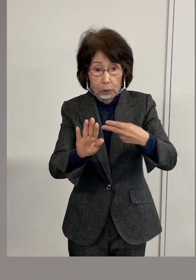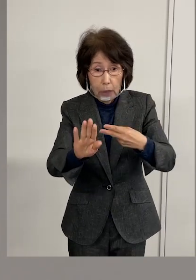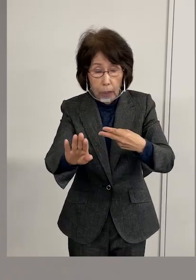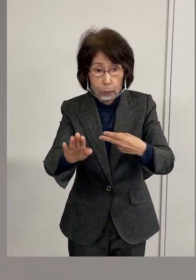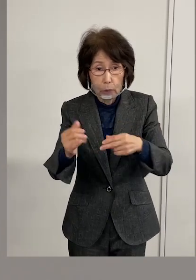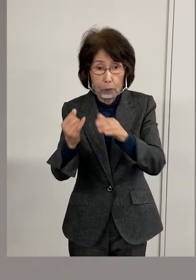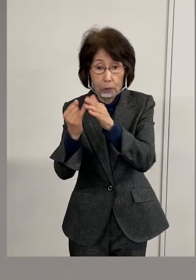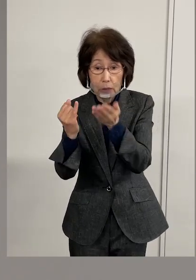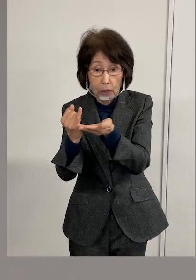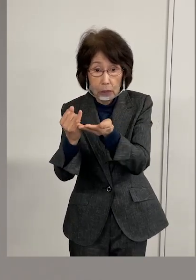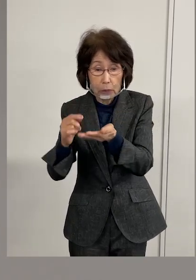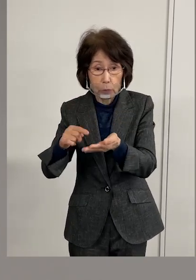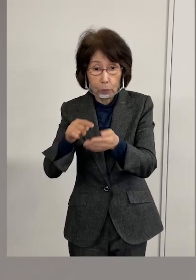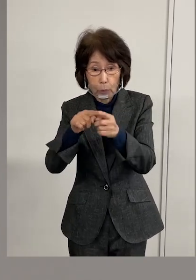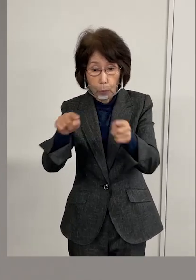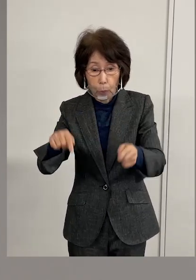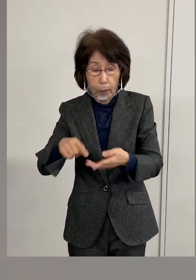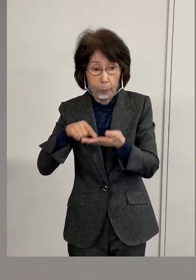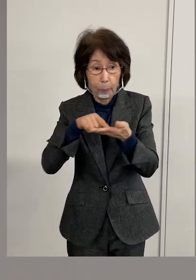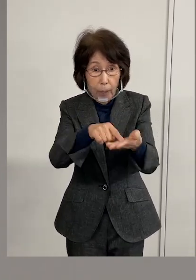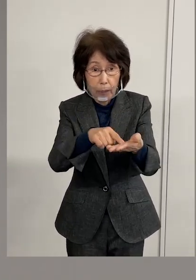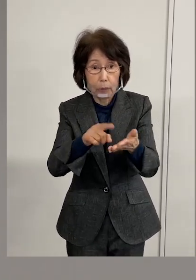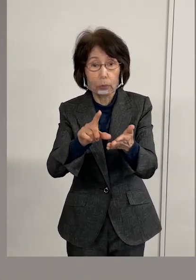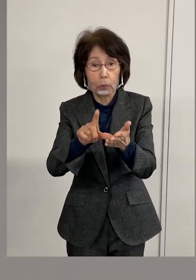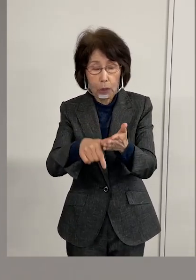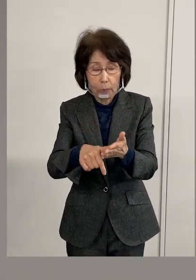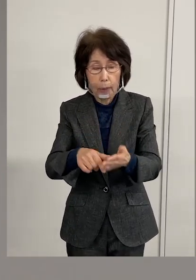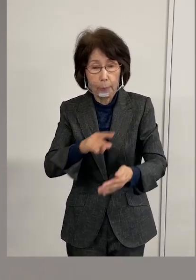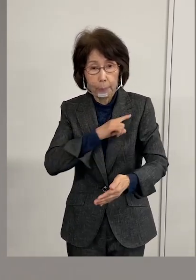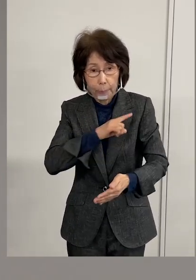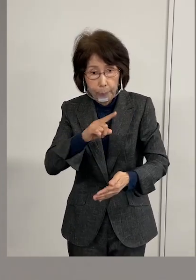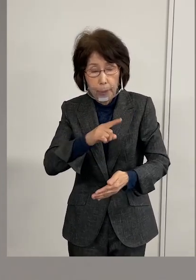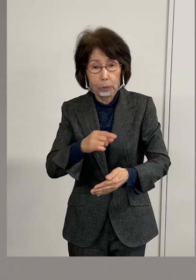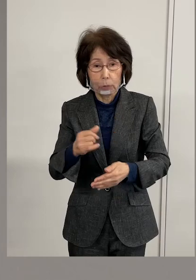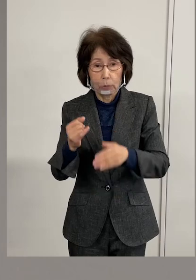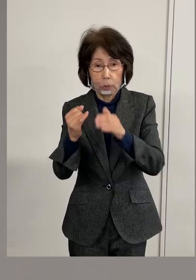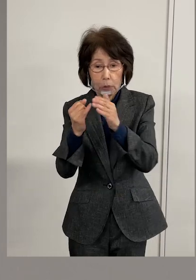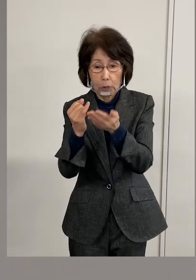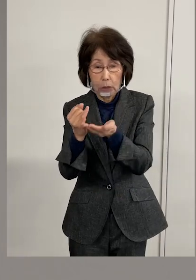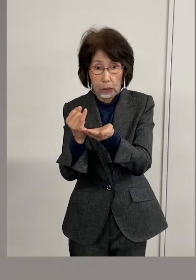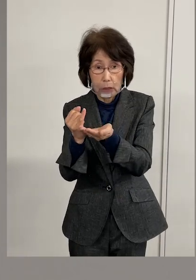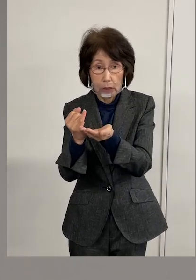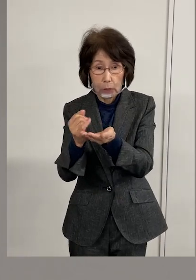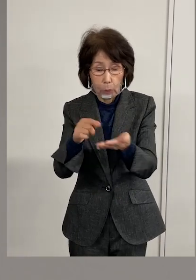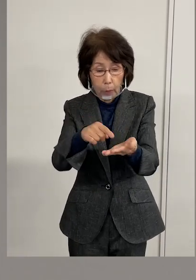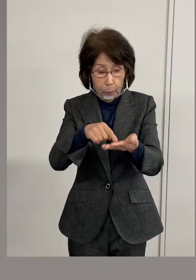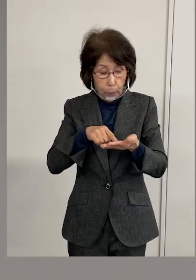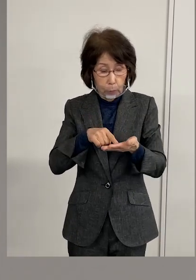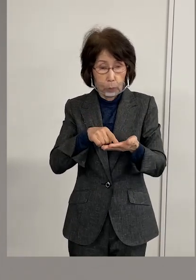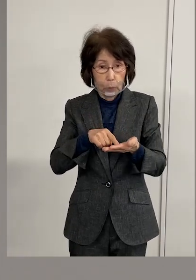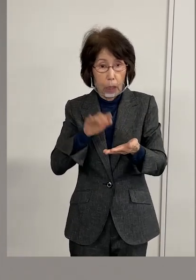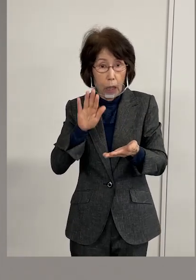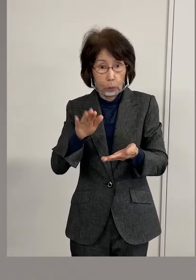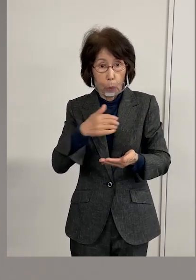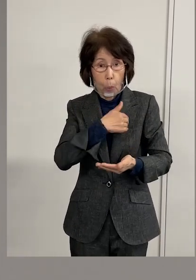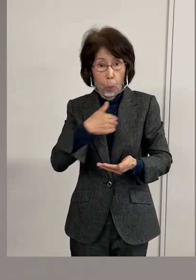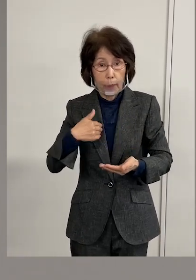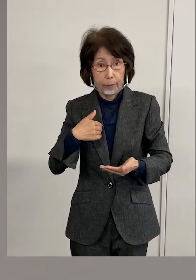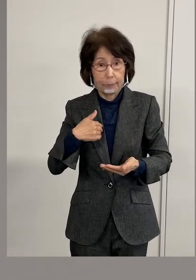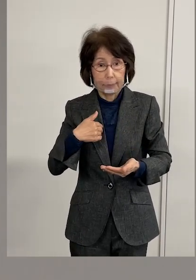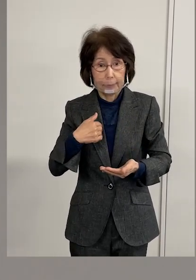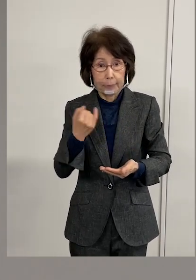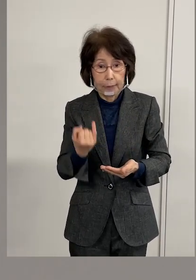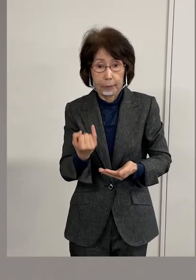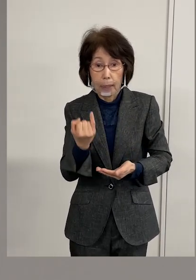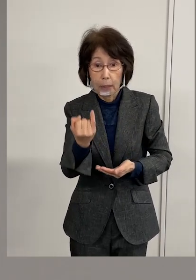届をされる方につきましては、まず妊娠届が出ますので、そうすると保健師等が面談の